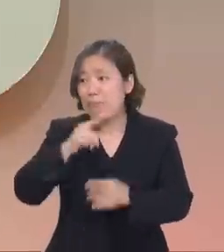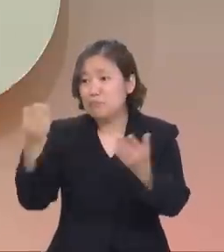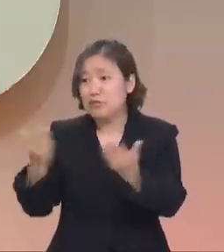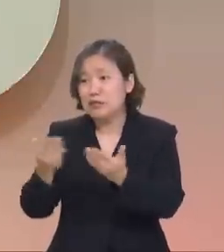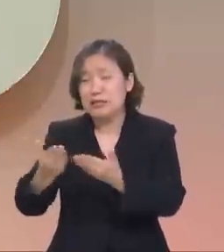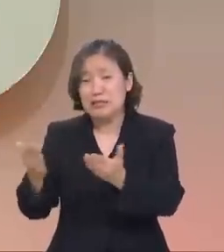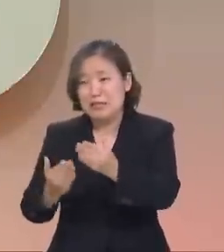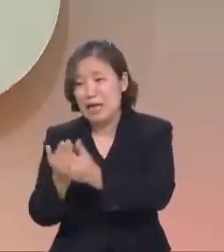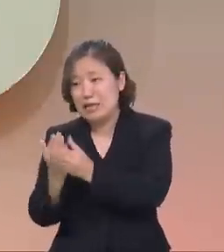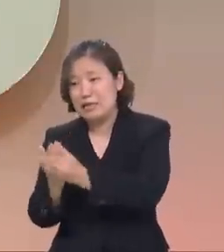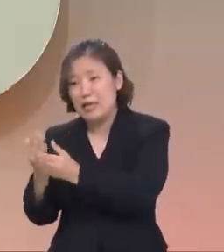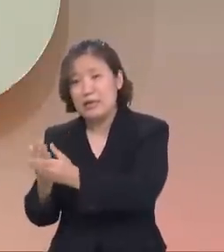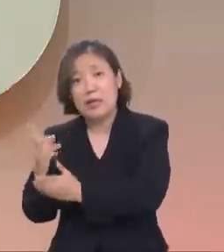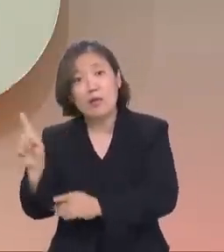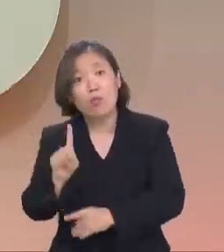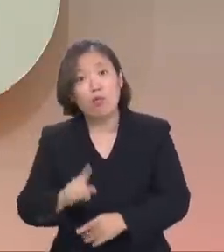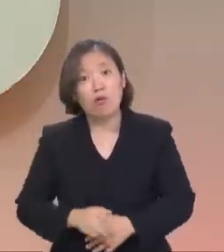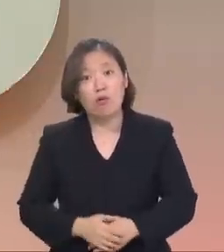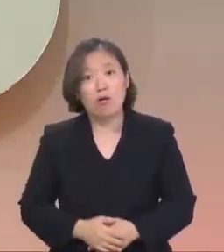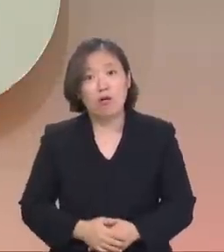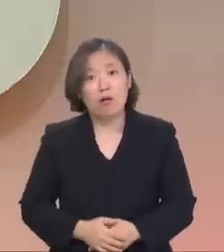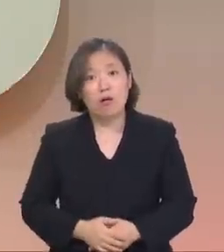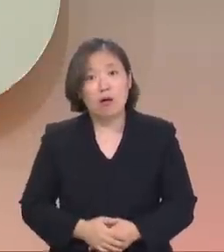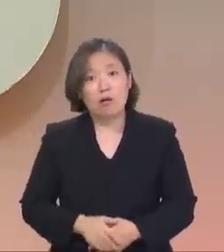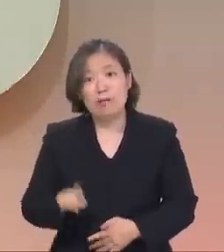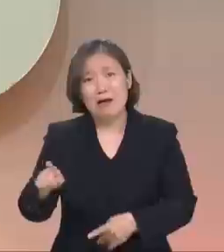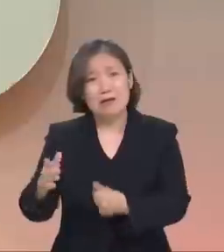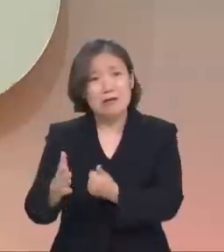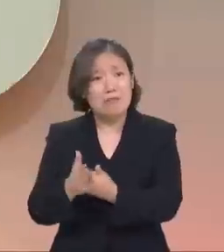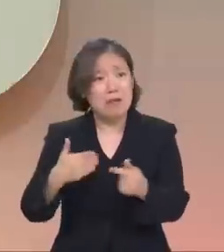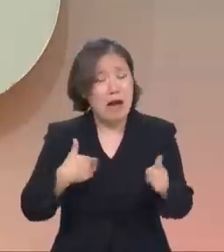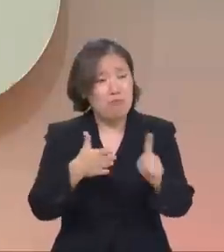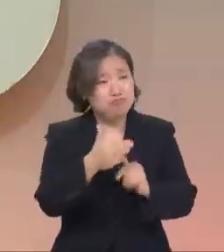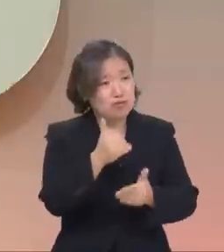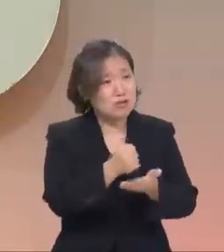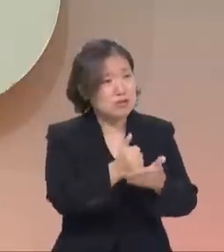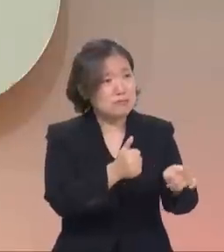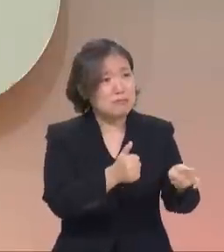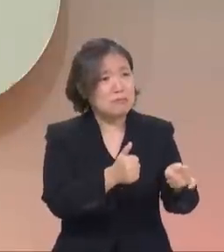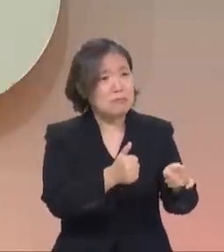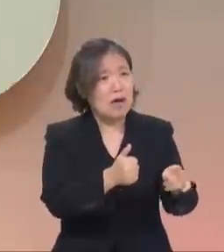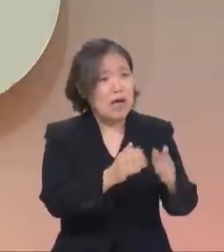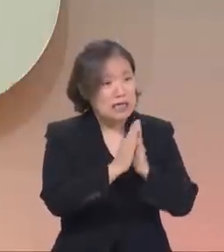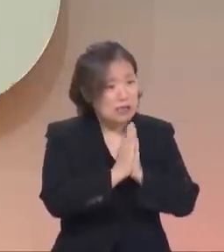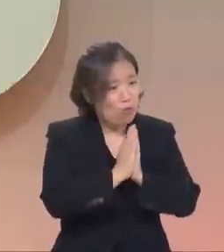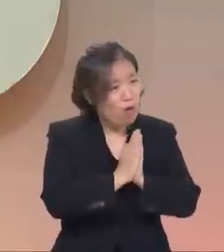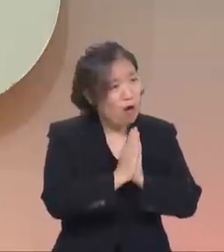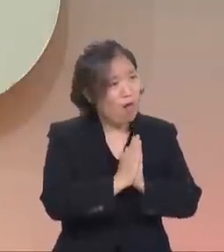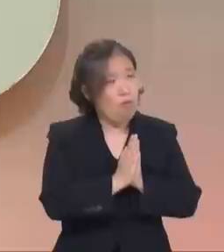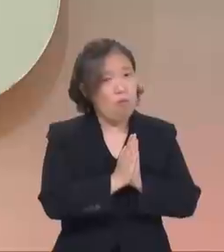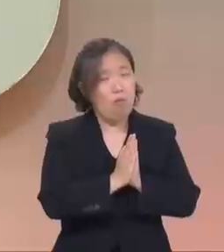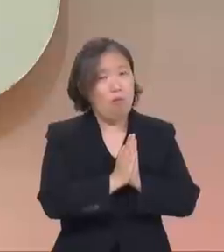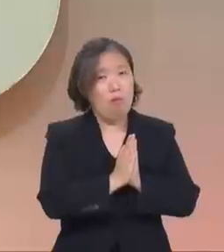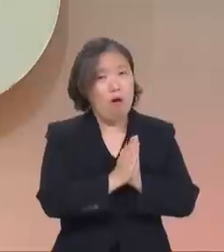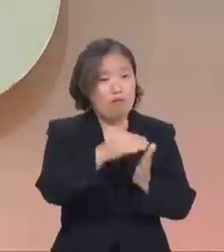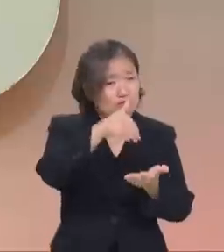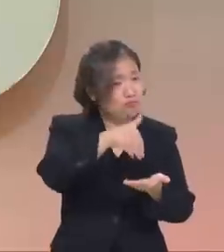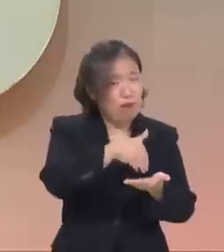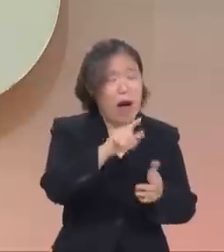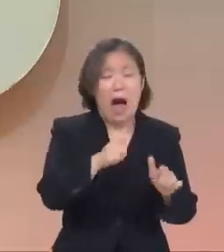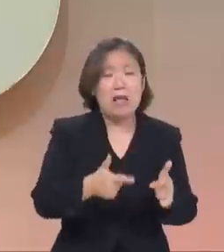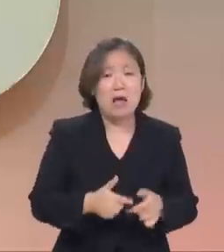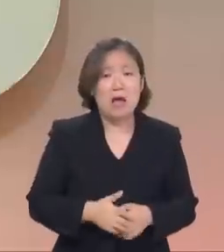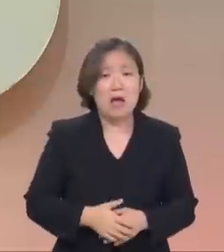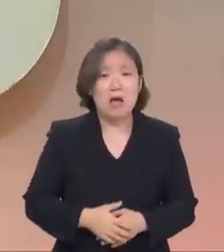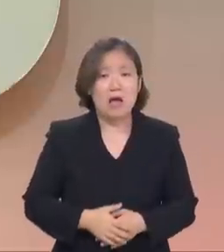내가 이런 꼴을 보자고 내가 부처님을 모시고 집에서조차도 부처님과 관세음보살상을 모시고